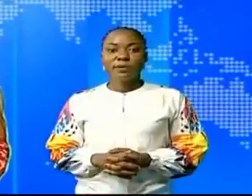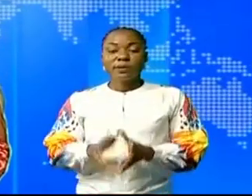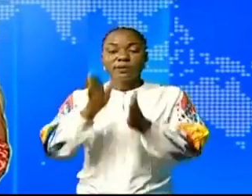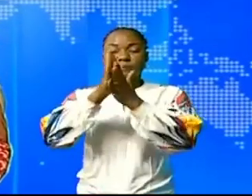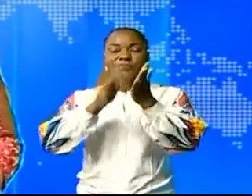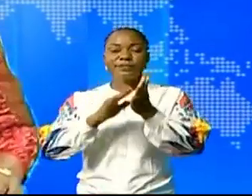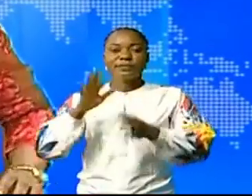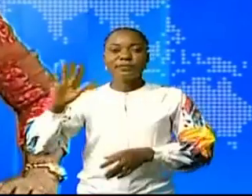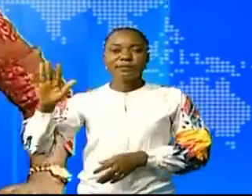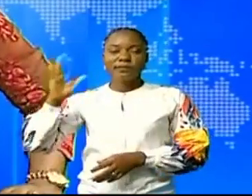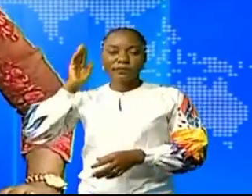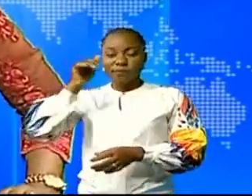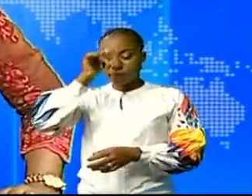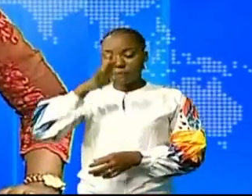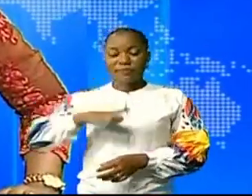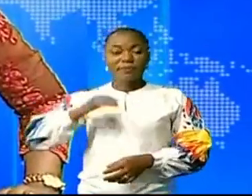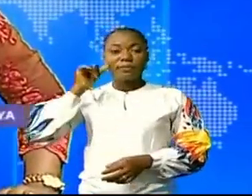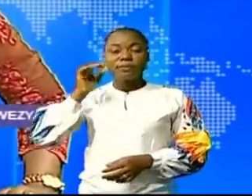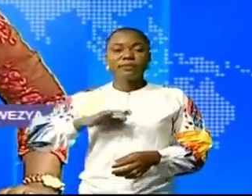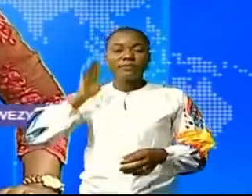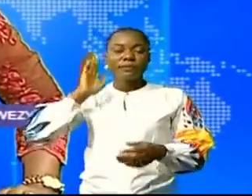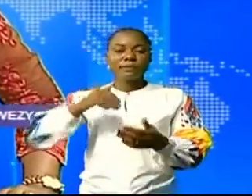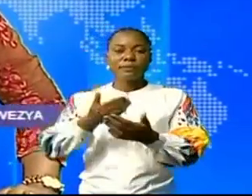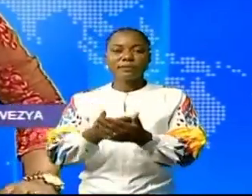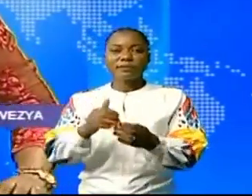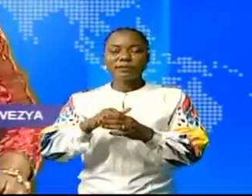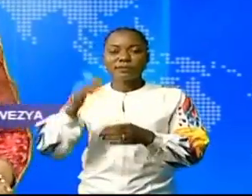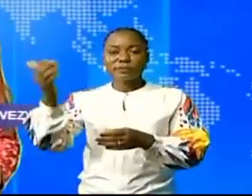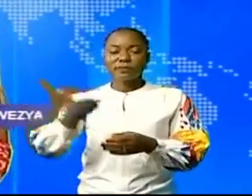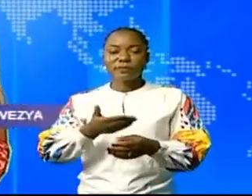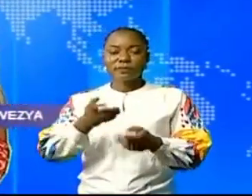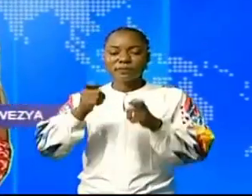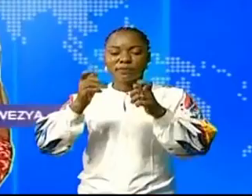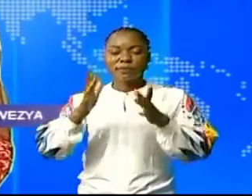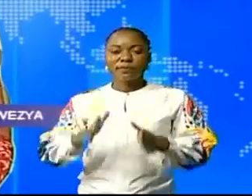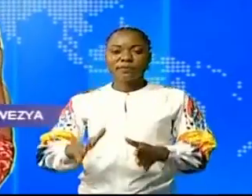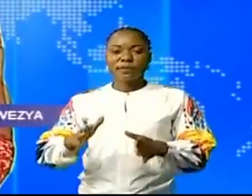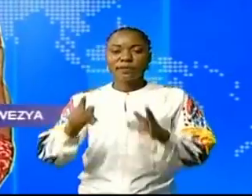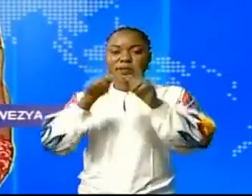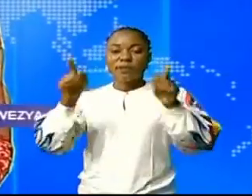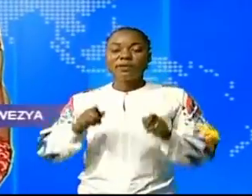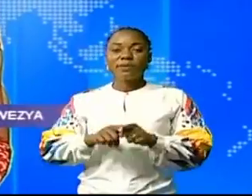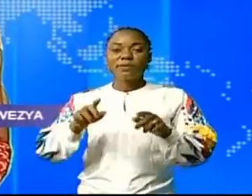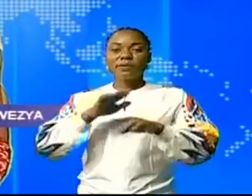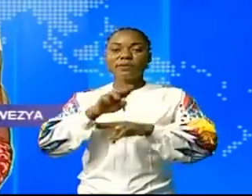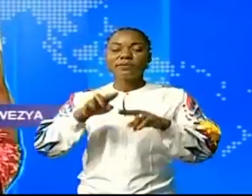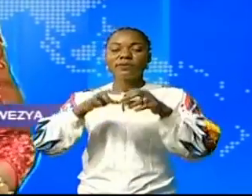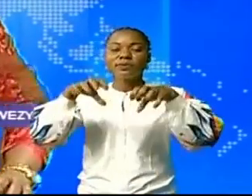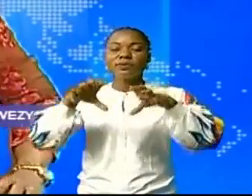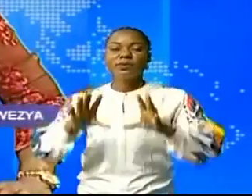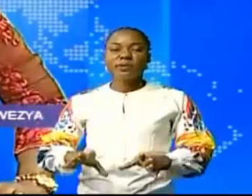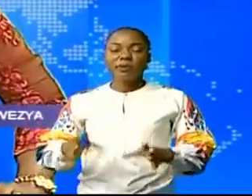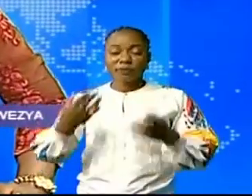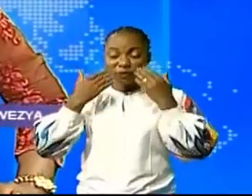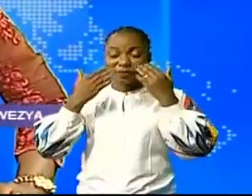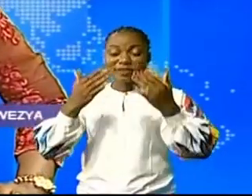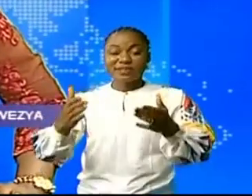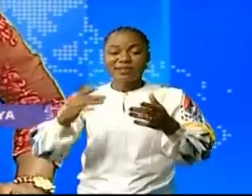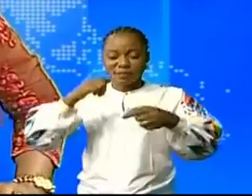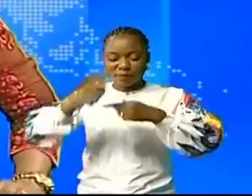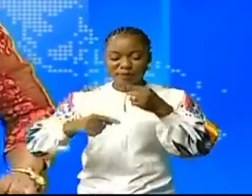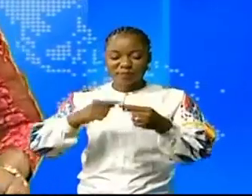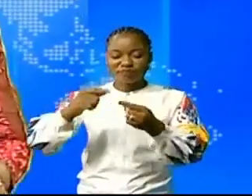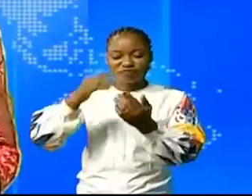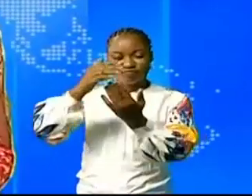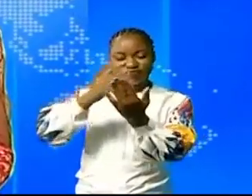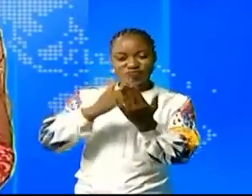19h à Kinshasa, madame, monsieur, bonsoir et bienvenue à cette livraison de l'actualité sur la télévision nationale congolaise dont voici le